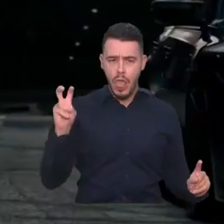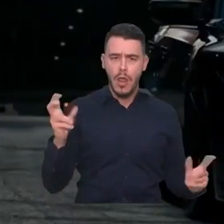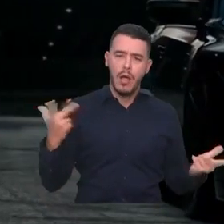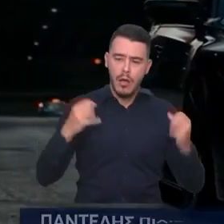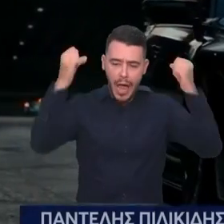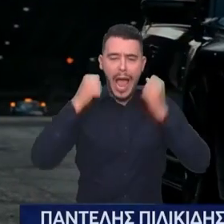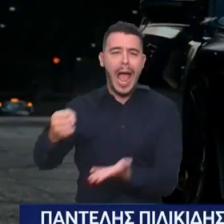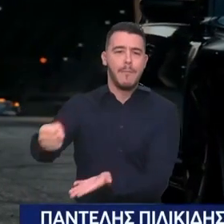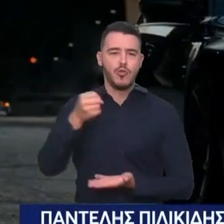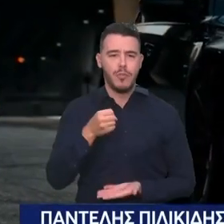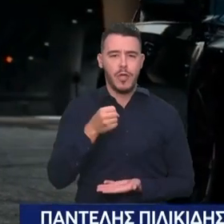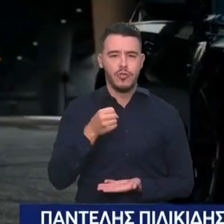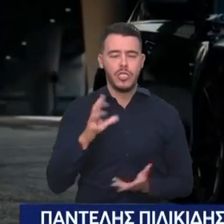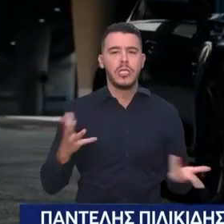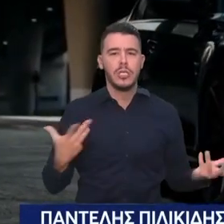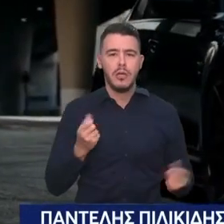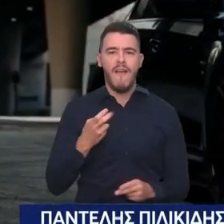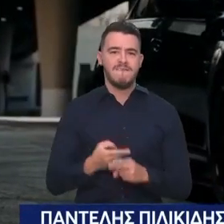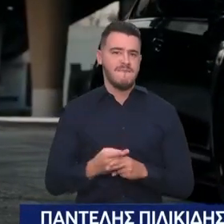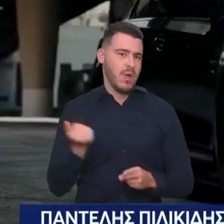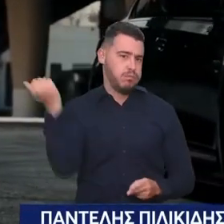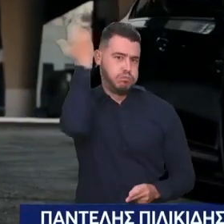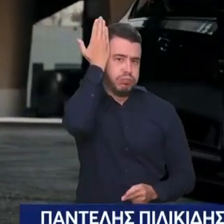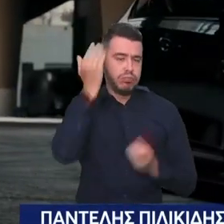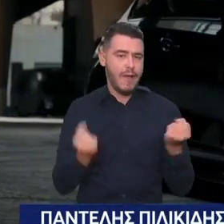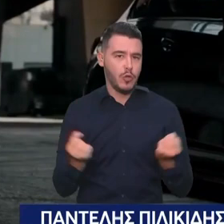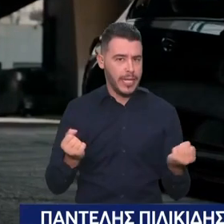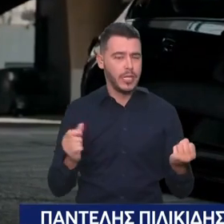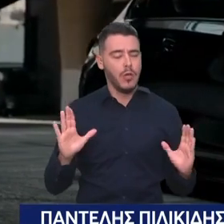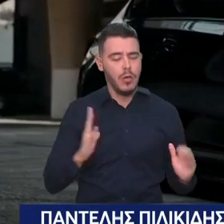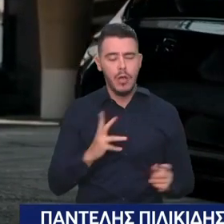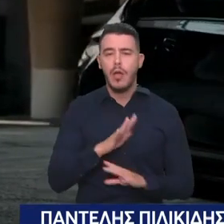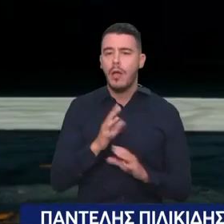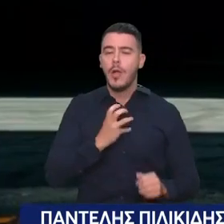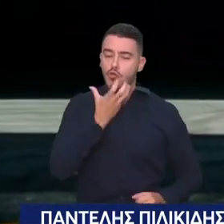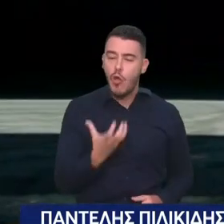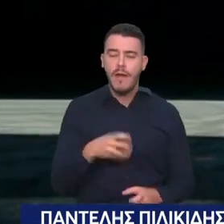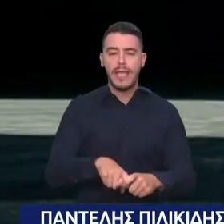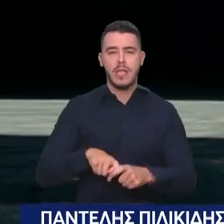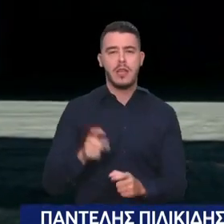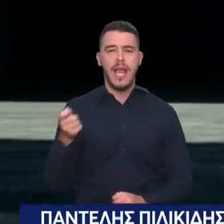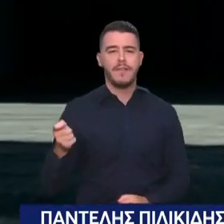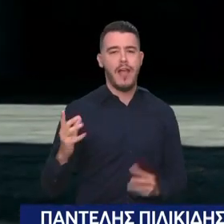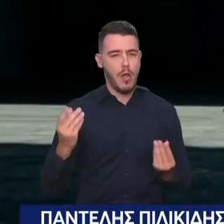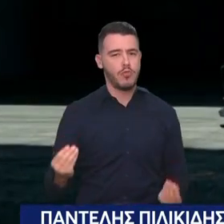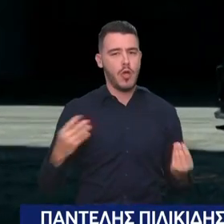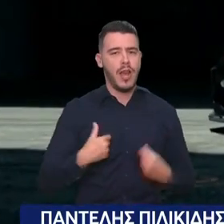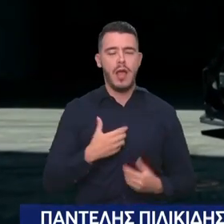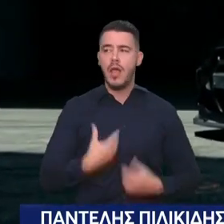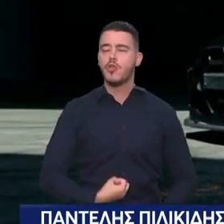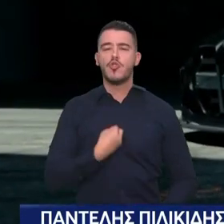το αυτοκίνητο ήταν αξίας, ακριβώς για αυτόν τον λόγο φρόντισα να απευθυνθώ σε μια σοβαρή ασφαλιστική εταιρεία και να πληρώσω ένα πολύ